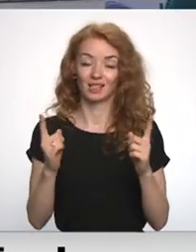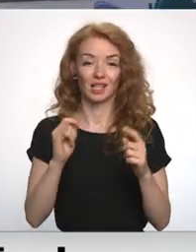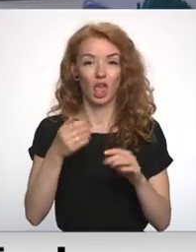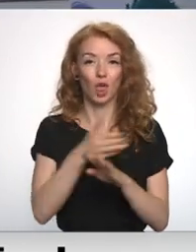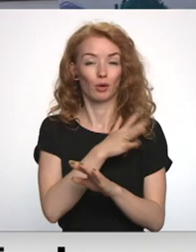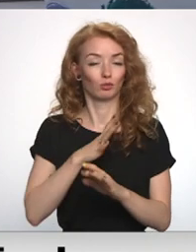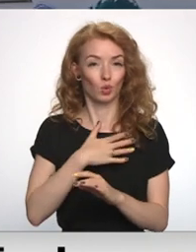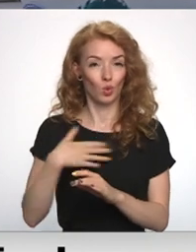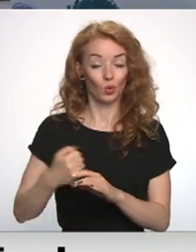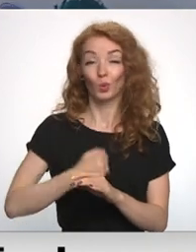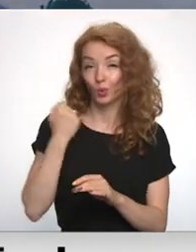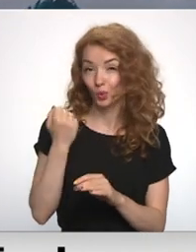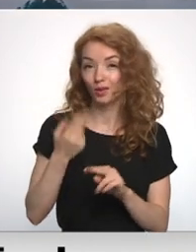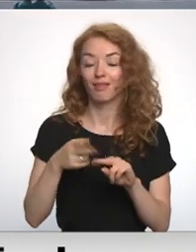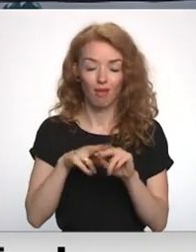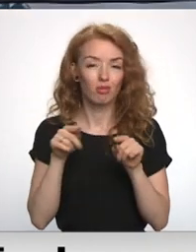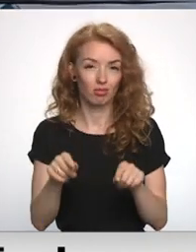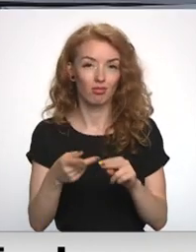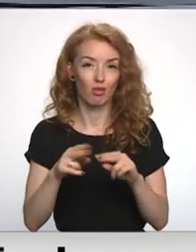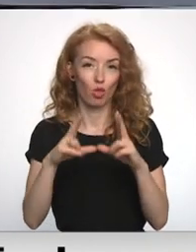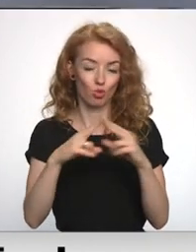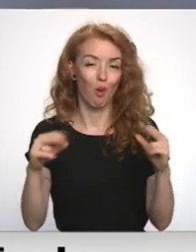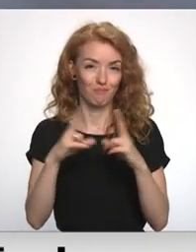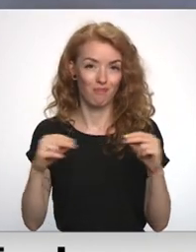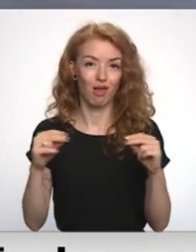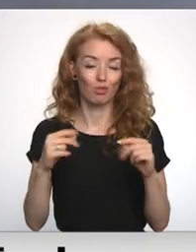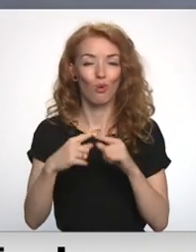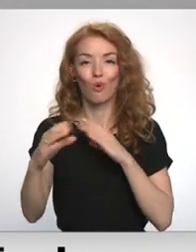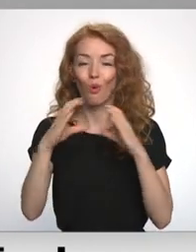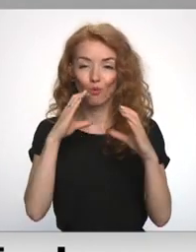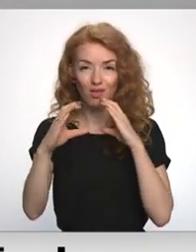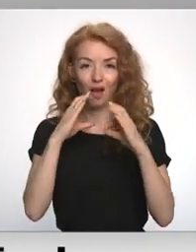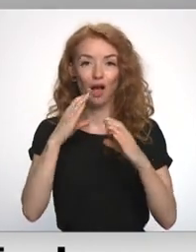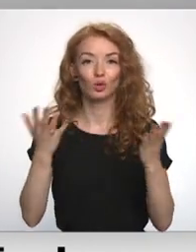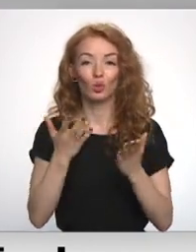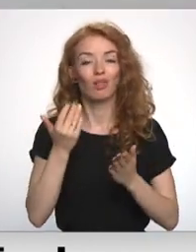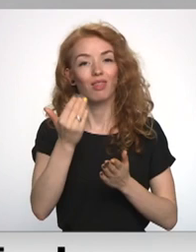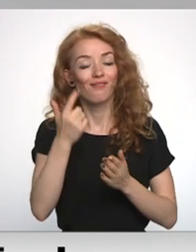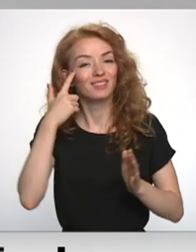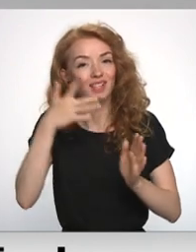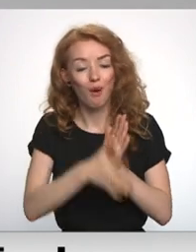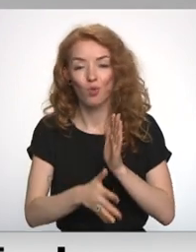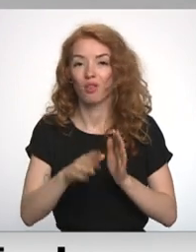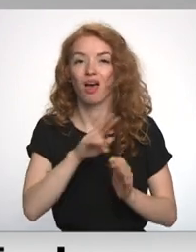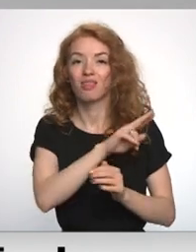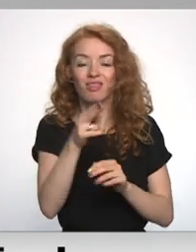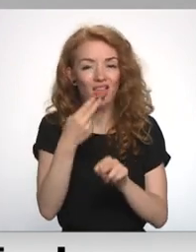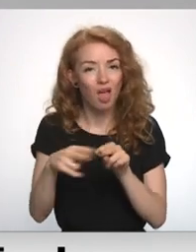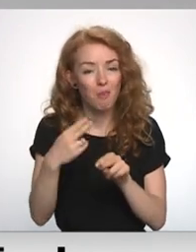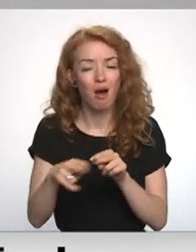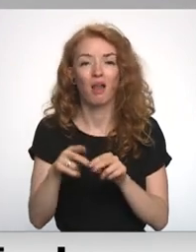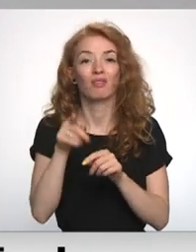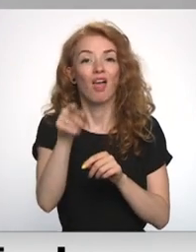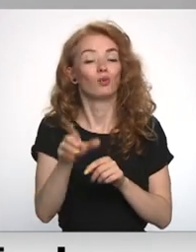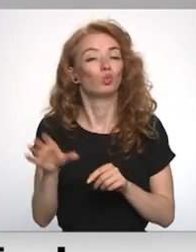grūti, tad šāda nometne un komunikācija, kur tevi saprot, kur tevi neapbižo, kur tevi